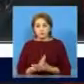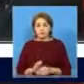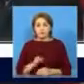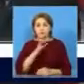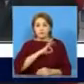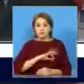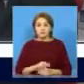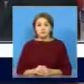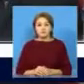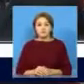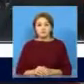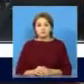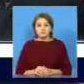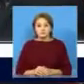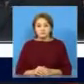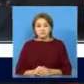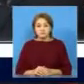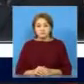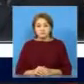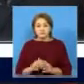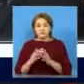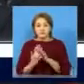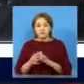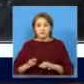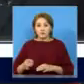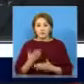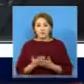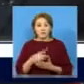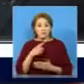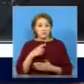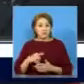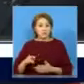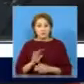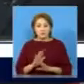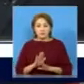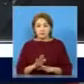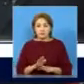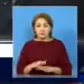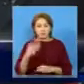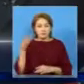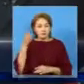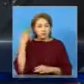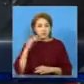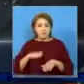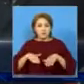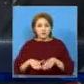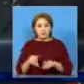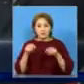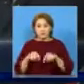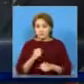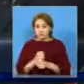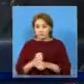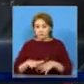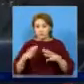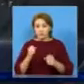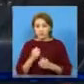здесь, да. Это, ну, комфортно, то если даже в сельском округе, я не говорю о районах, там, где уже это все давно решено, вот здесь, если это делать, это